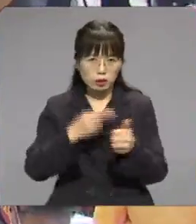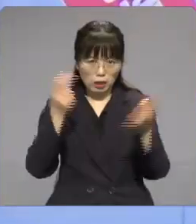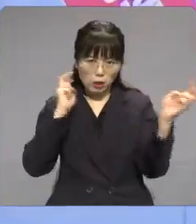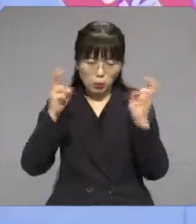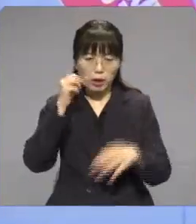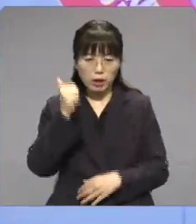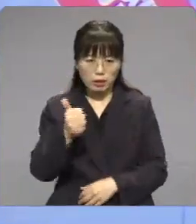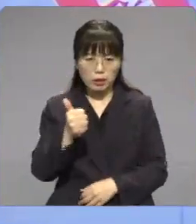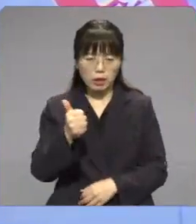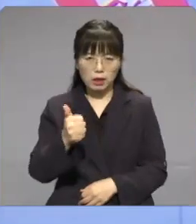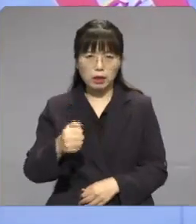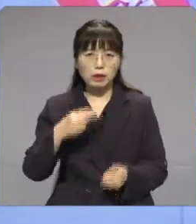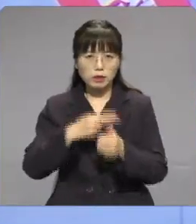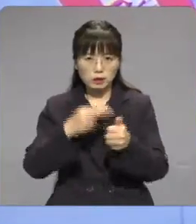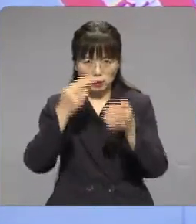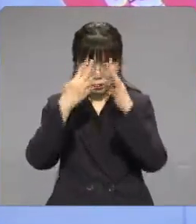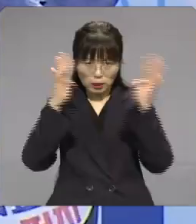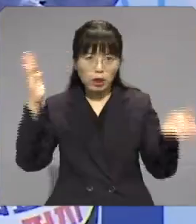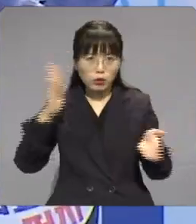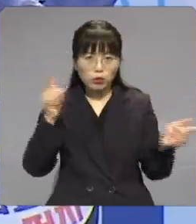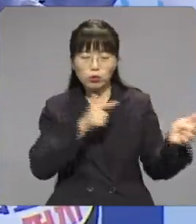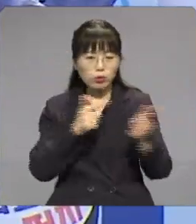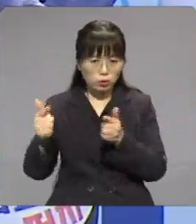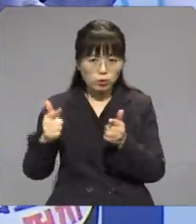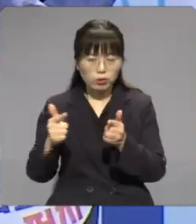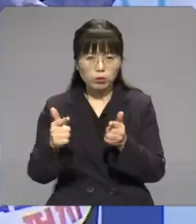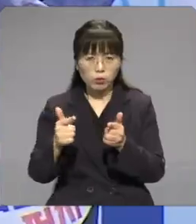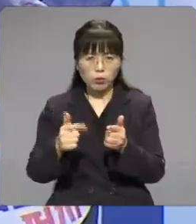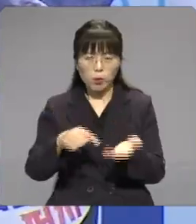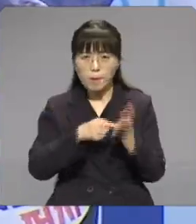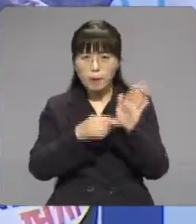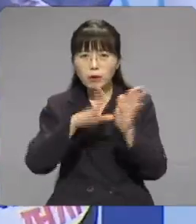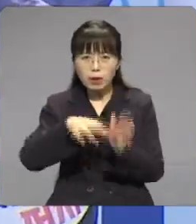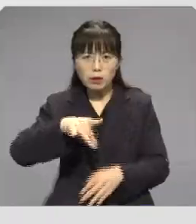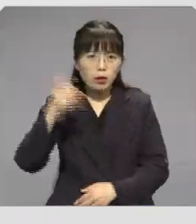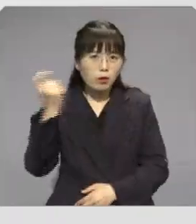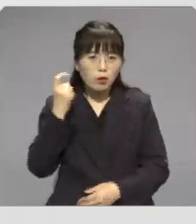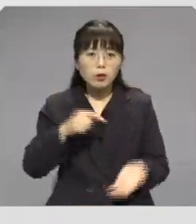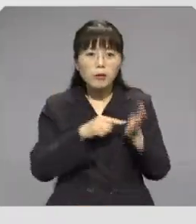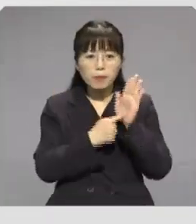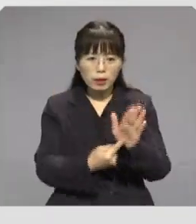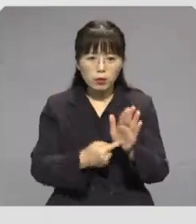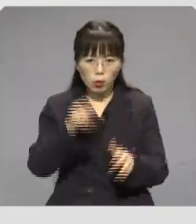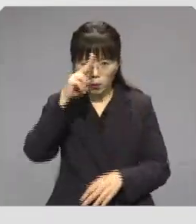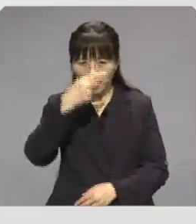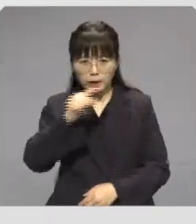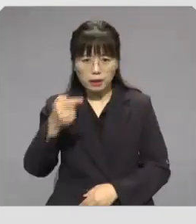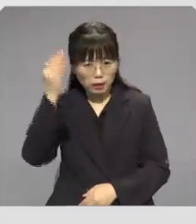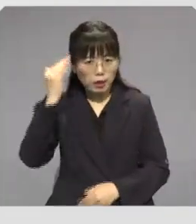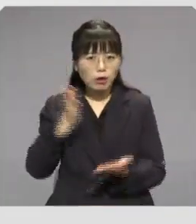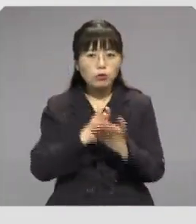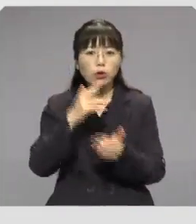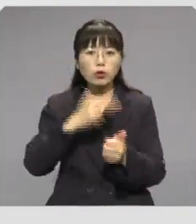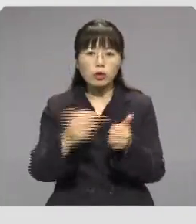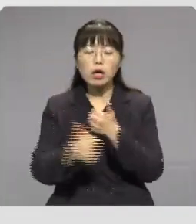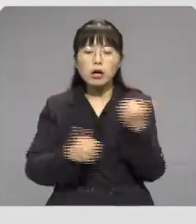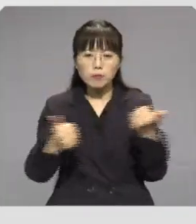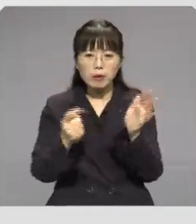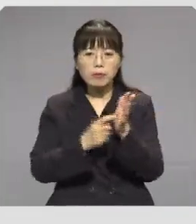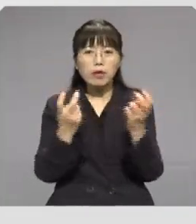의사회장도 의대 교수 등도 발표 때 처음 들었다고 밝혔고 박단